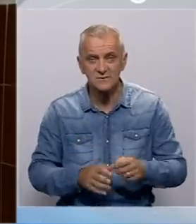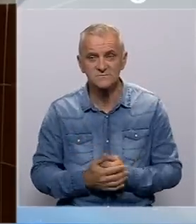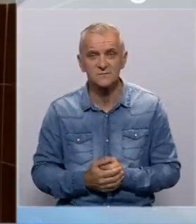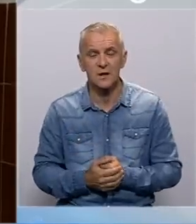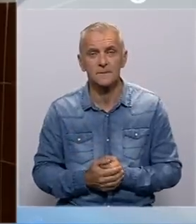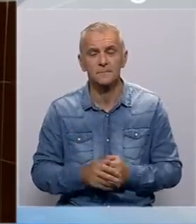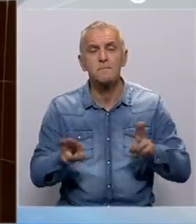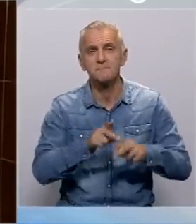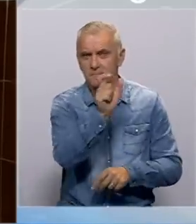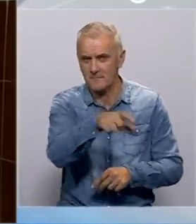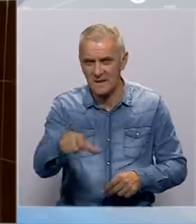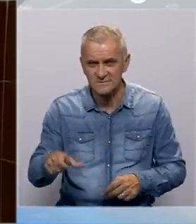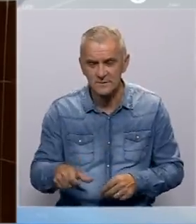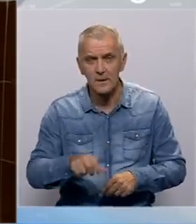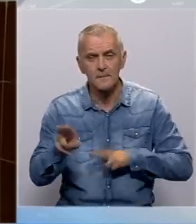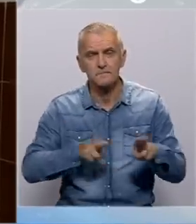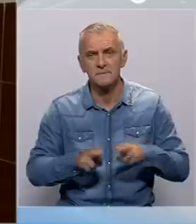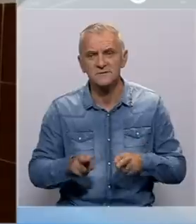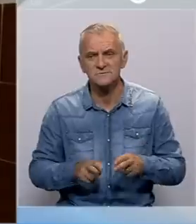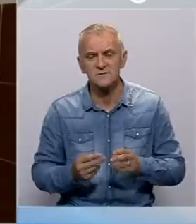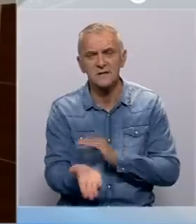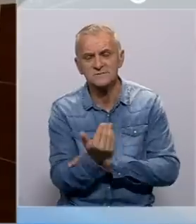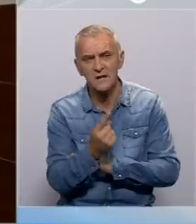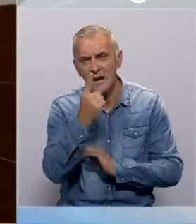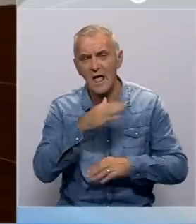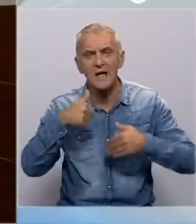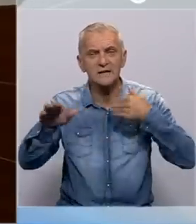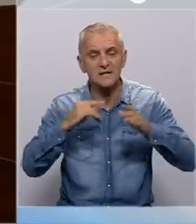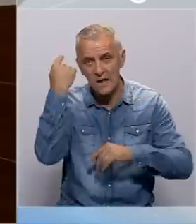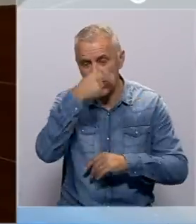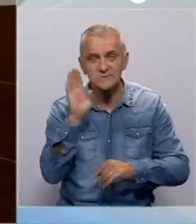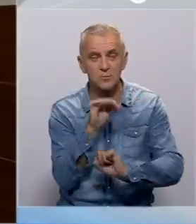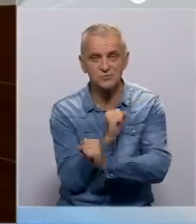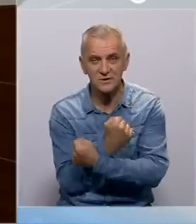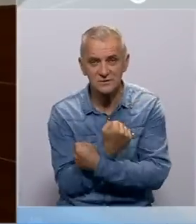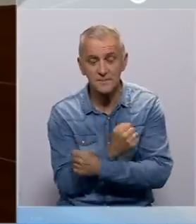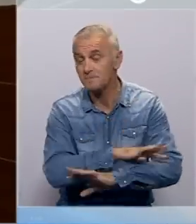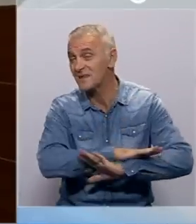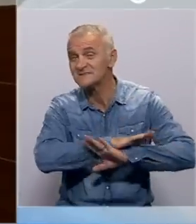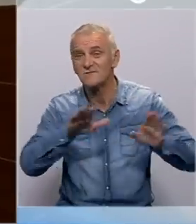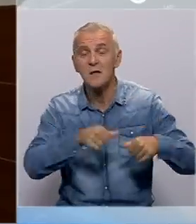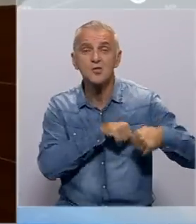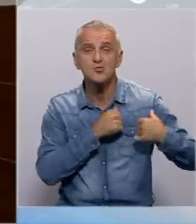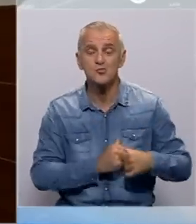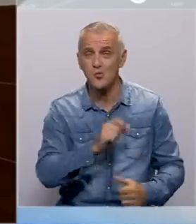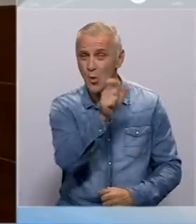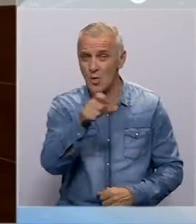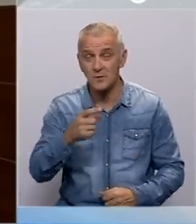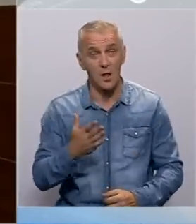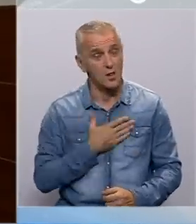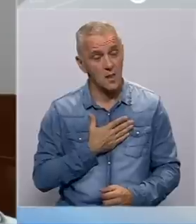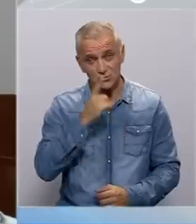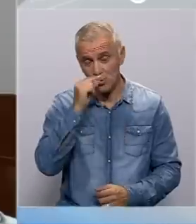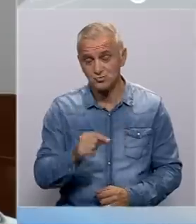resornim ministrima, ministarstvu izbjegla i raseljena lica BiH, svim donatorima, naravno našoj opštini Istočno